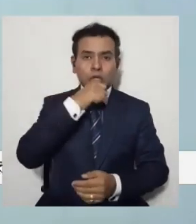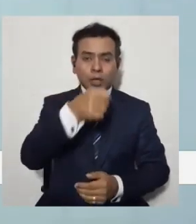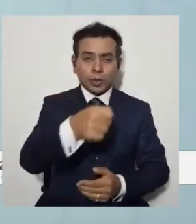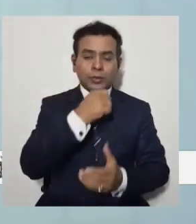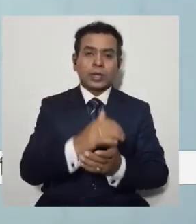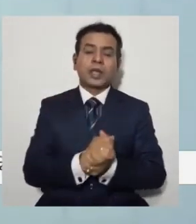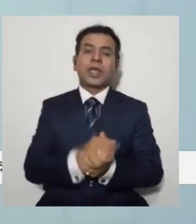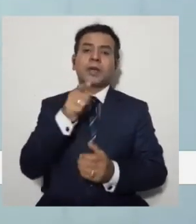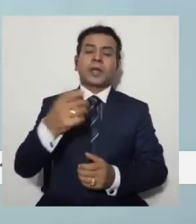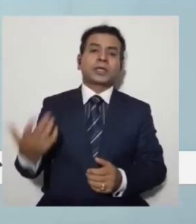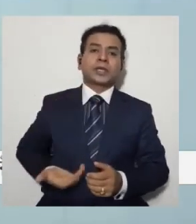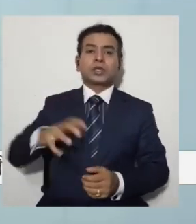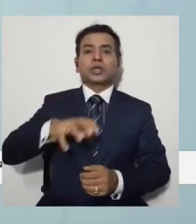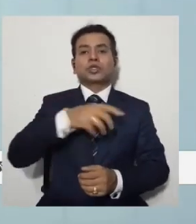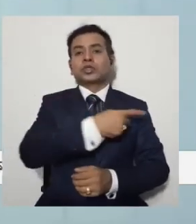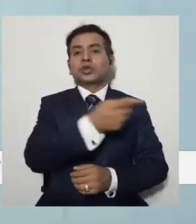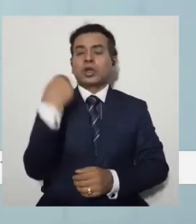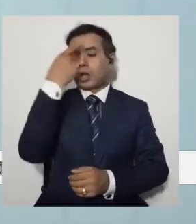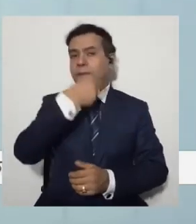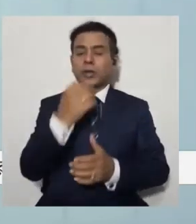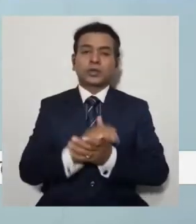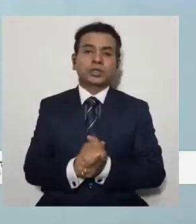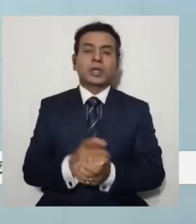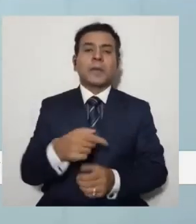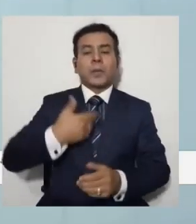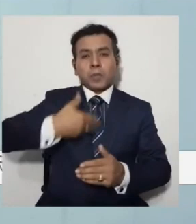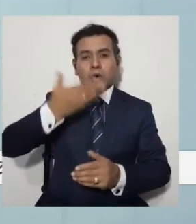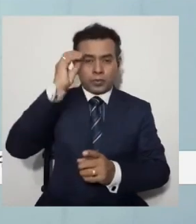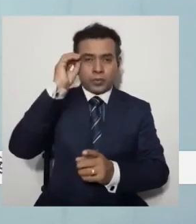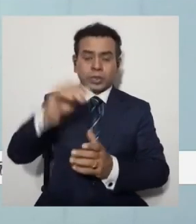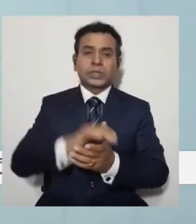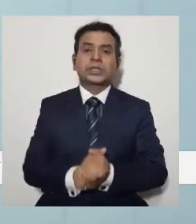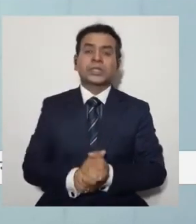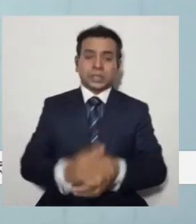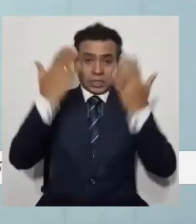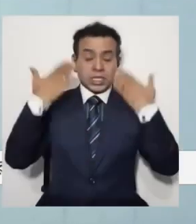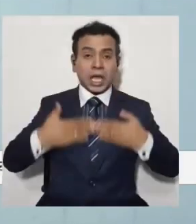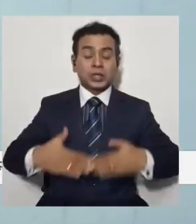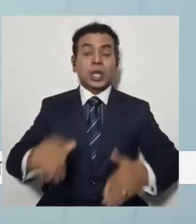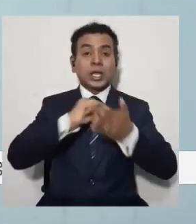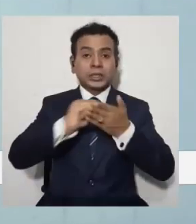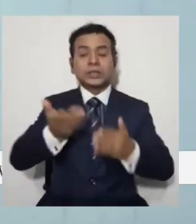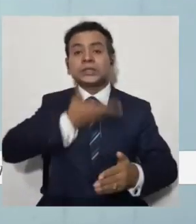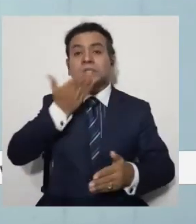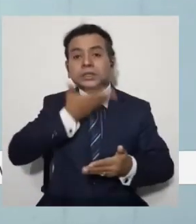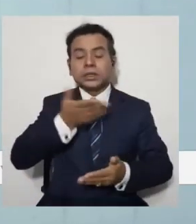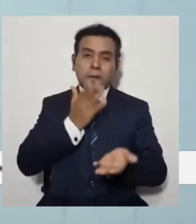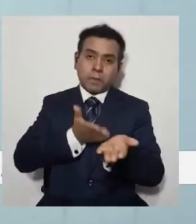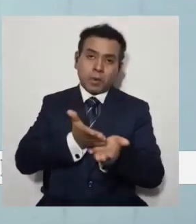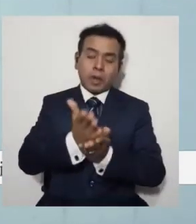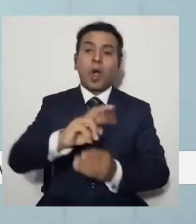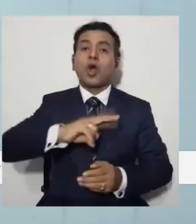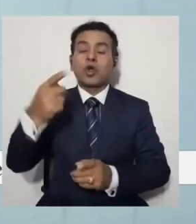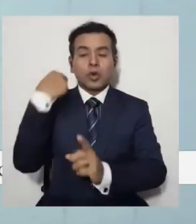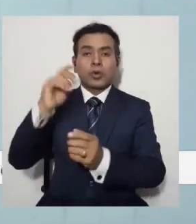বলে থাকি যে স্বাস্থ্যবিধি আমরা নিজে মেনে চলব এবং অন্যকে স্বাস্থ্যবিধি মেনে চলার জন্য উদ্বুদ্ধ করব। সামাজিক দূরত্ব বজায় রাখা খুব